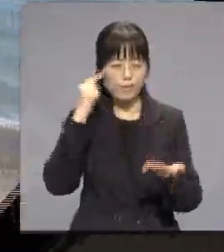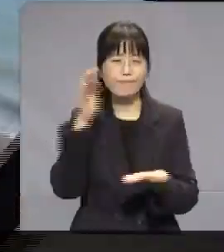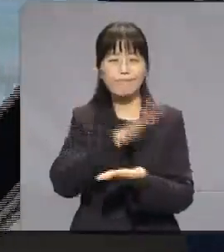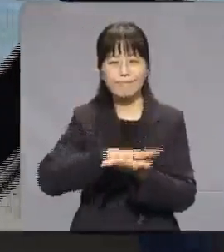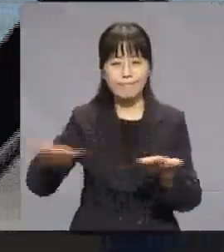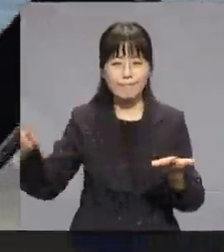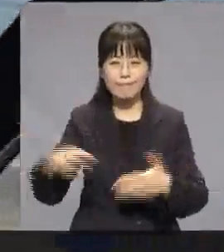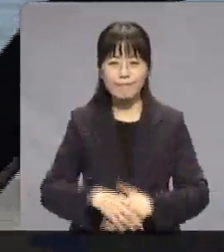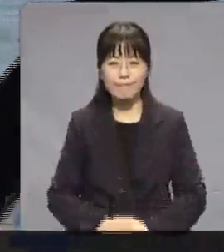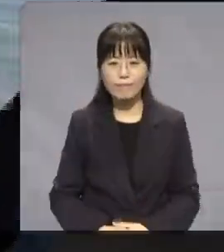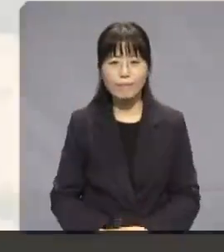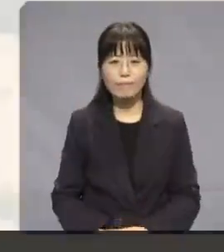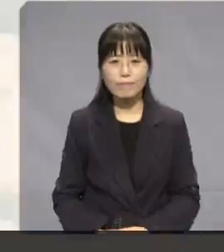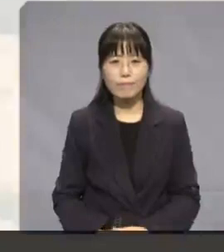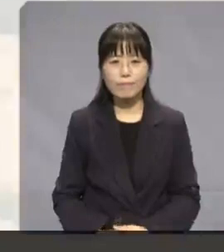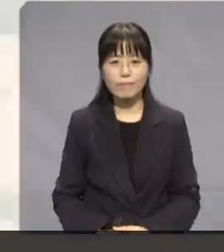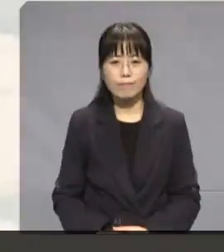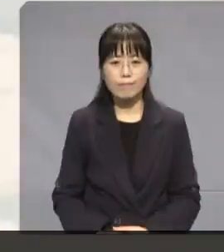평화롭습니다.